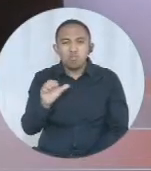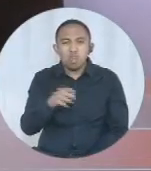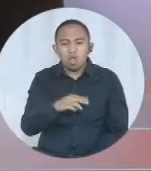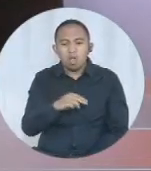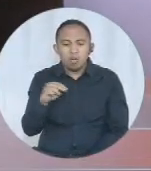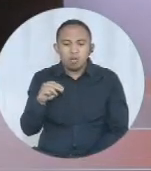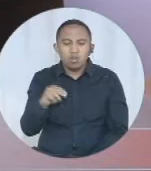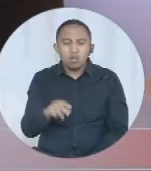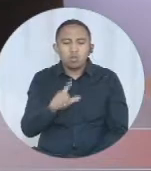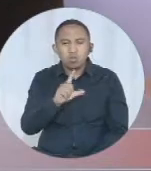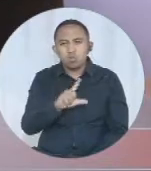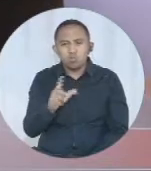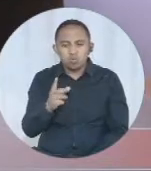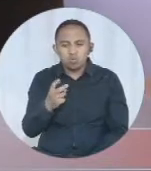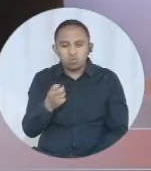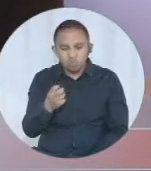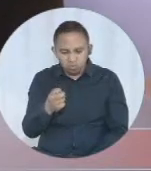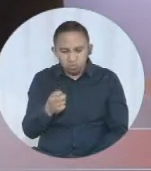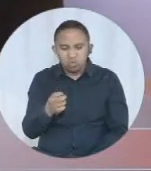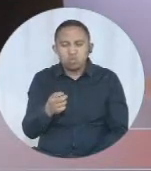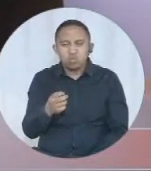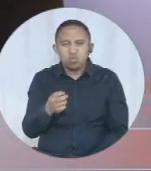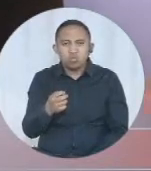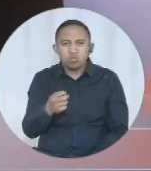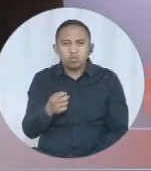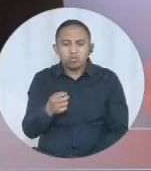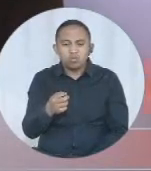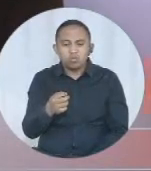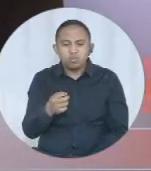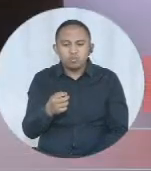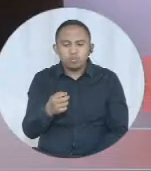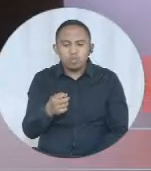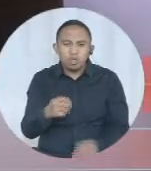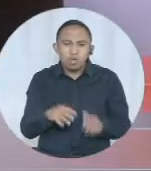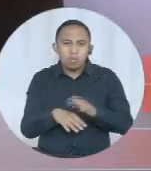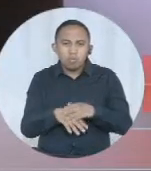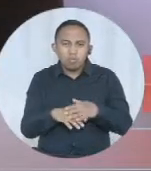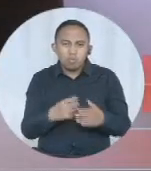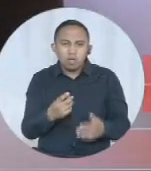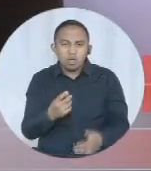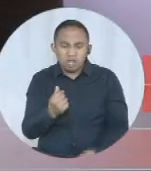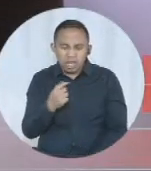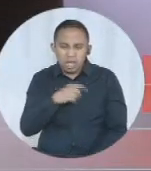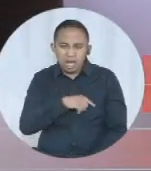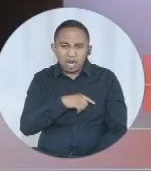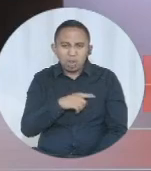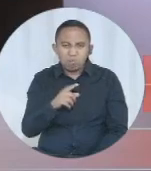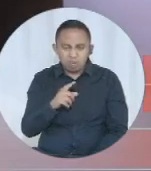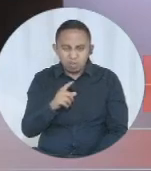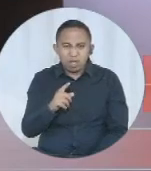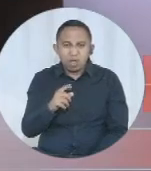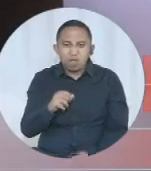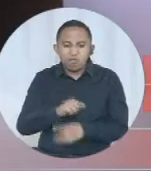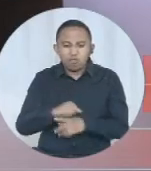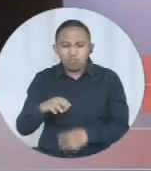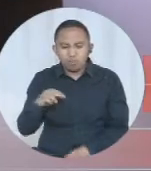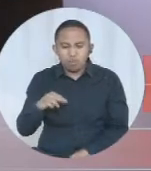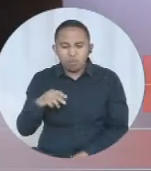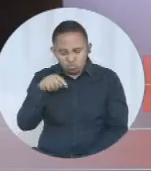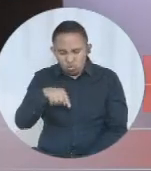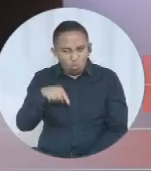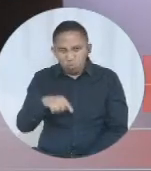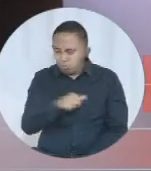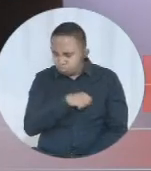16 mai 2022 ny état de paiement ny PAT mois de mai ny any Antananarivo dia mbola tsy tonga